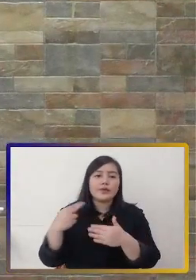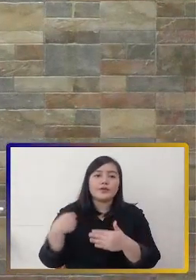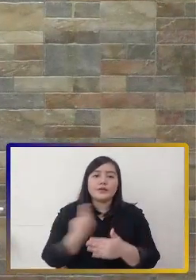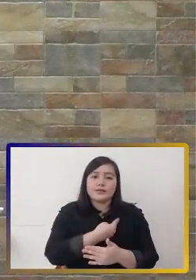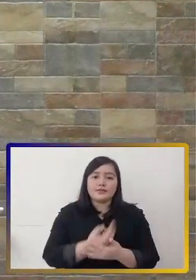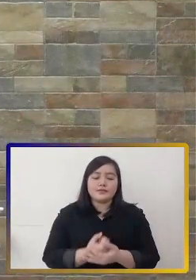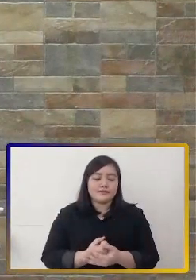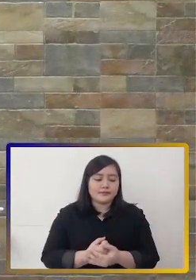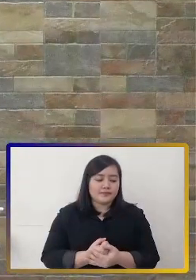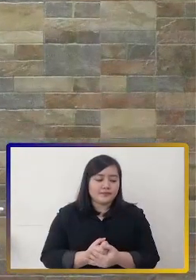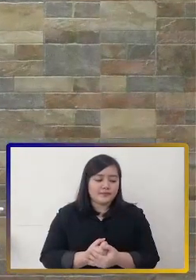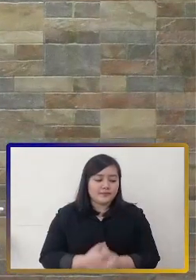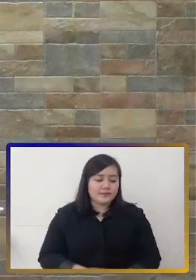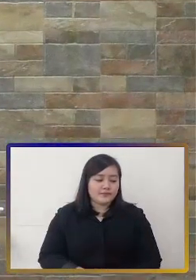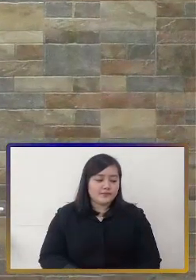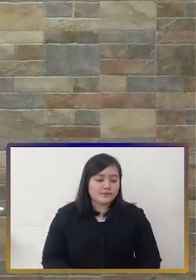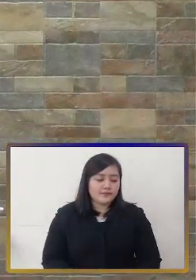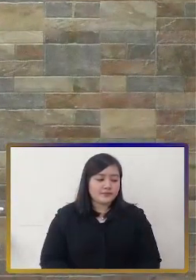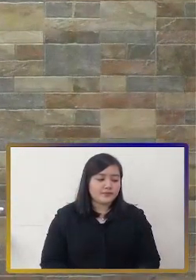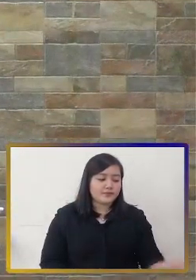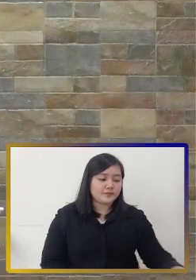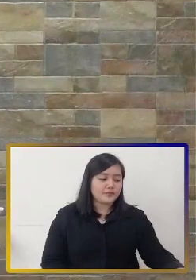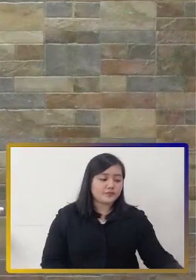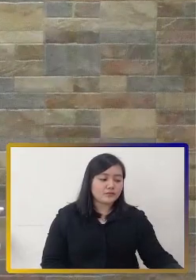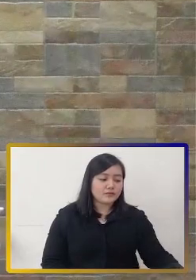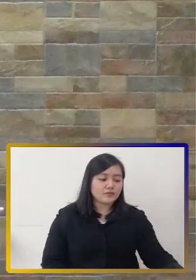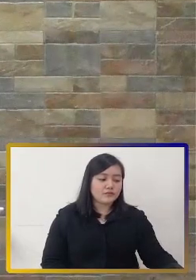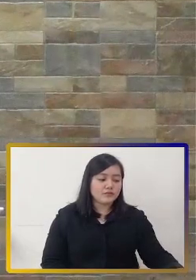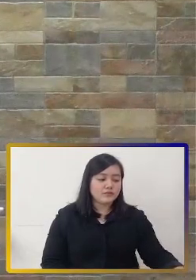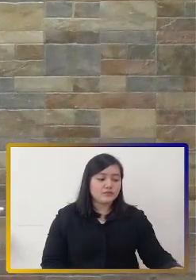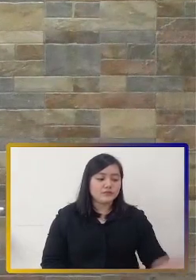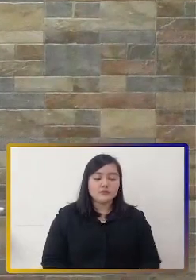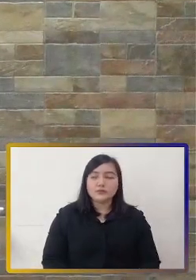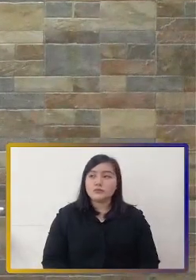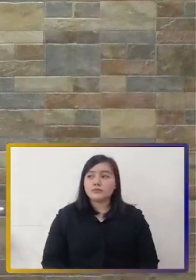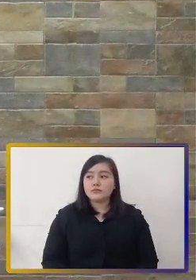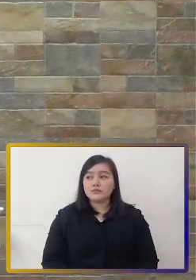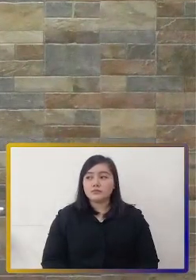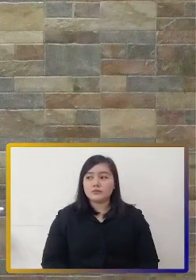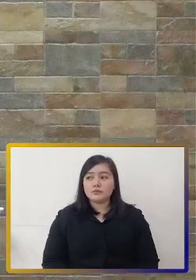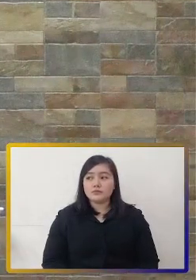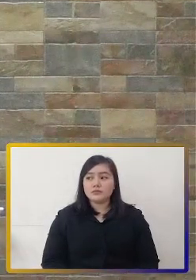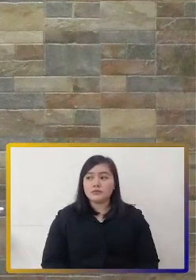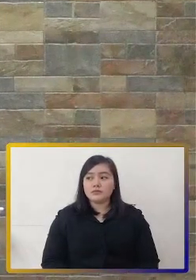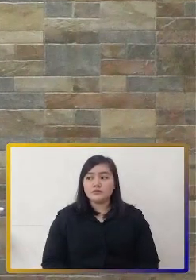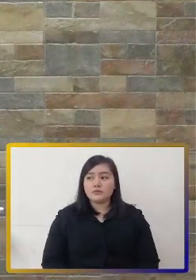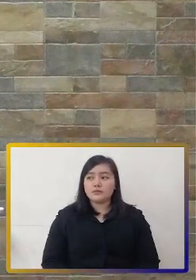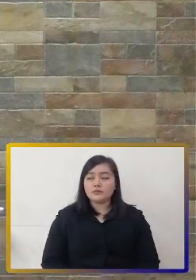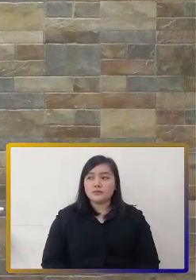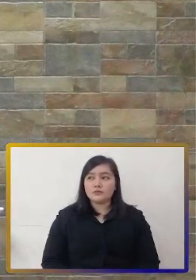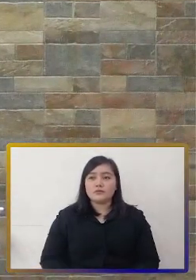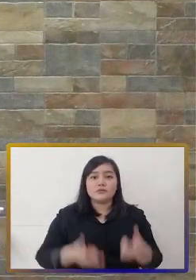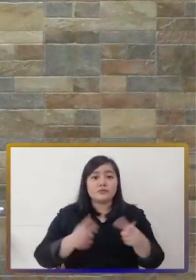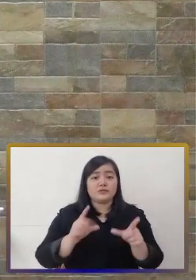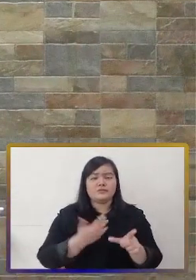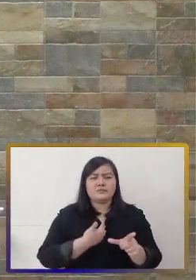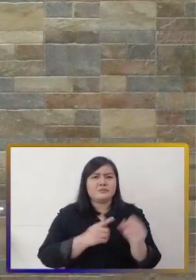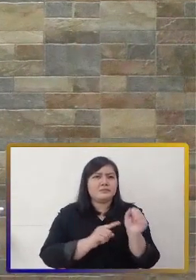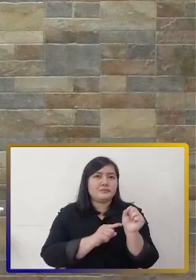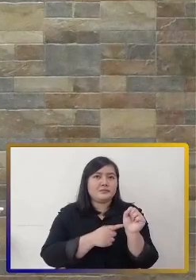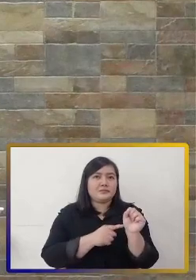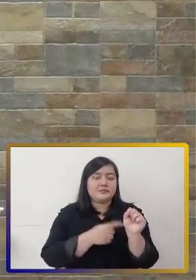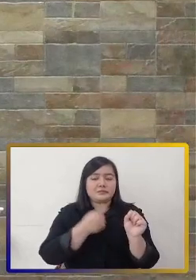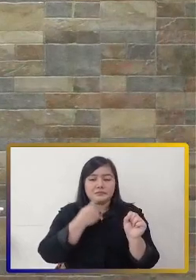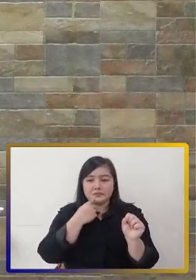Napaka-importante po yan. Let me start by saying, huwag kayong mag-ala, simulan na ng oras natin ito. Let me start by saying, our Sunday school